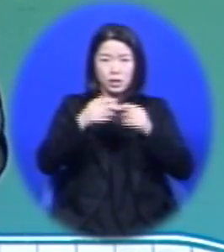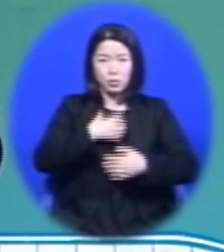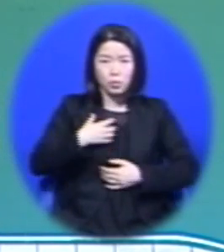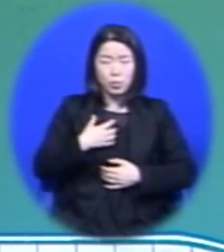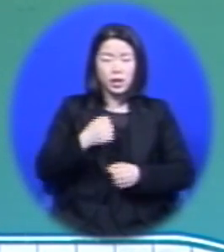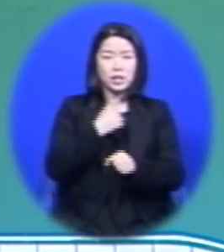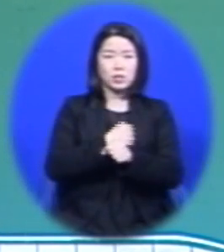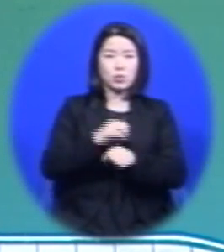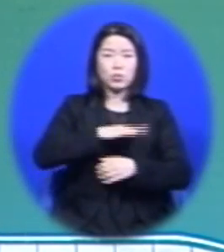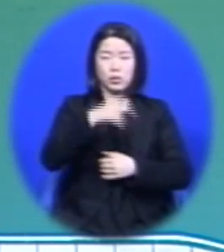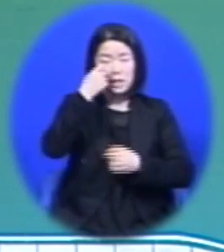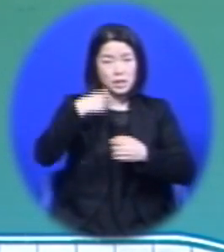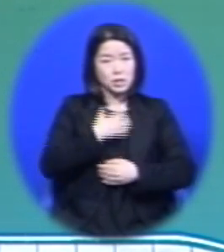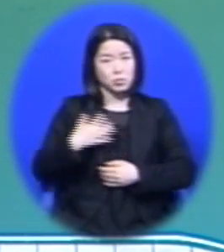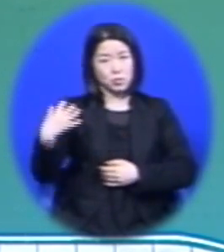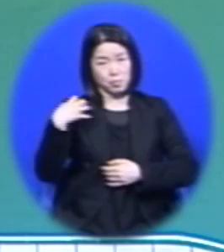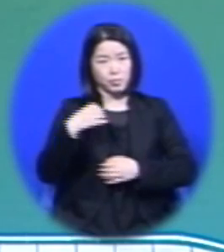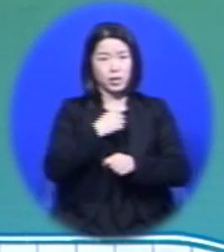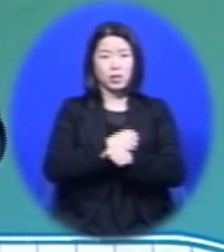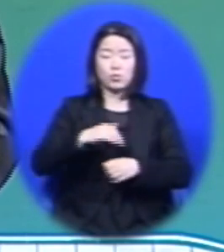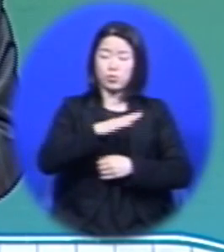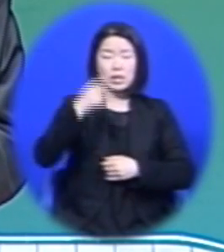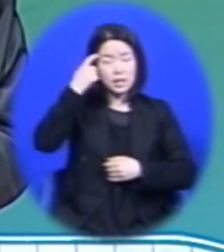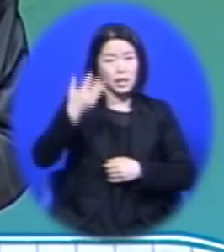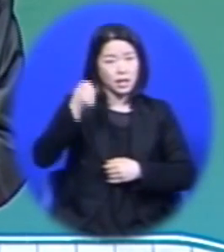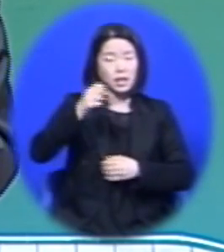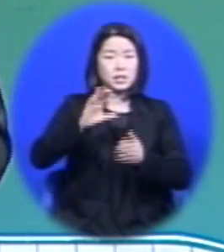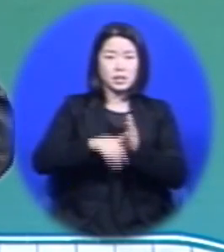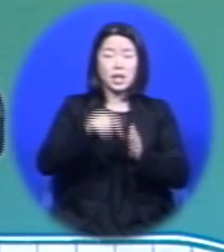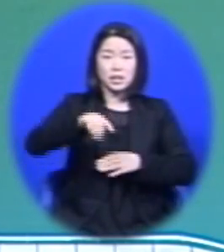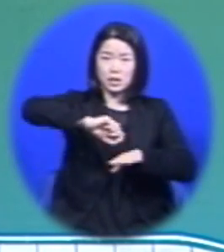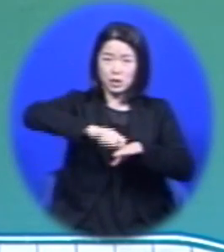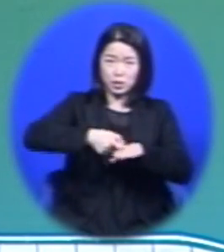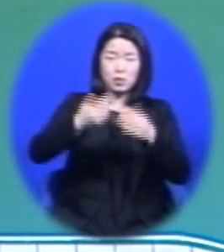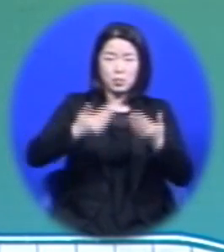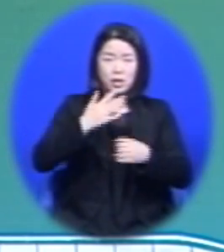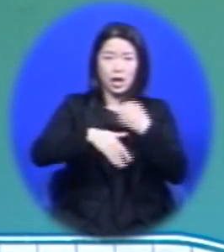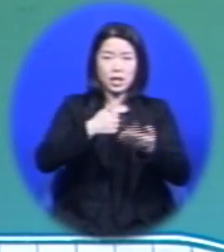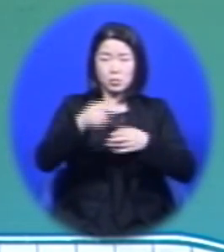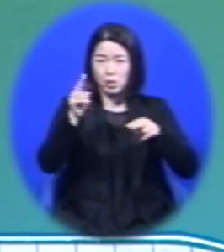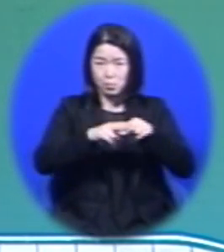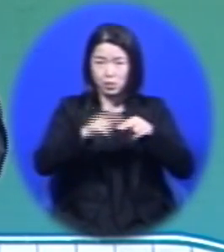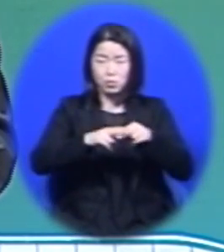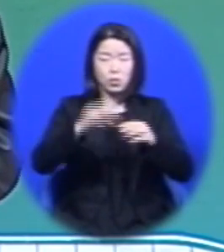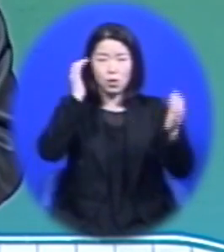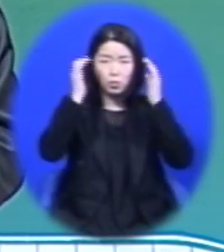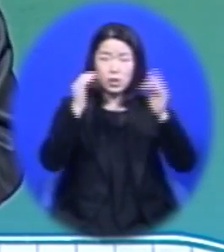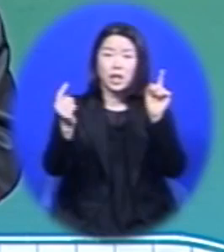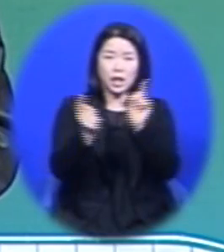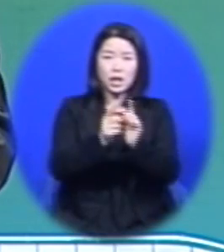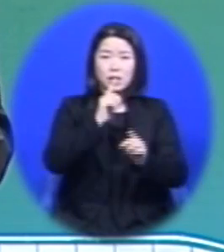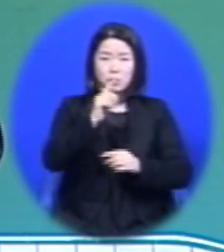슬픔을 당하였거늘 우리는 생각하기를 그는 징벌을 받아서 하나님에게 맞으며 고난을 당한다